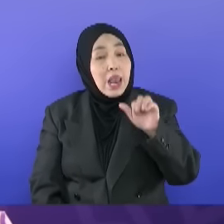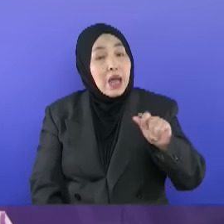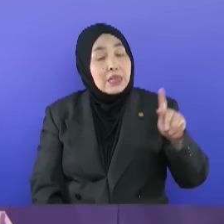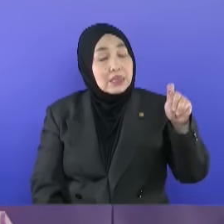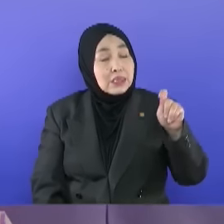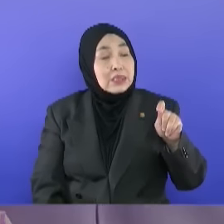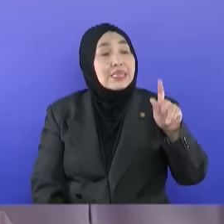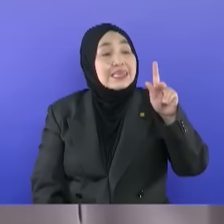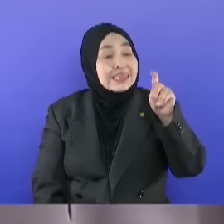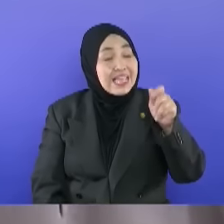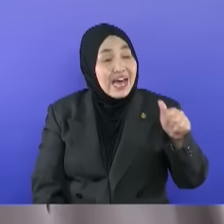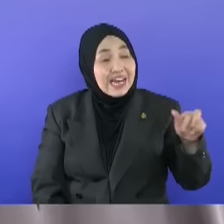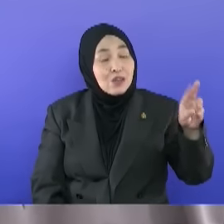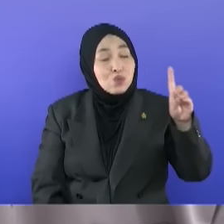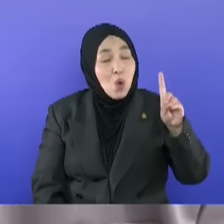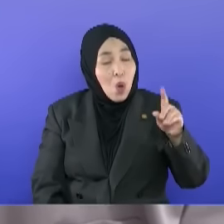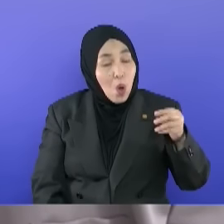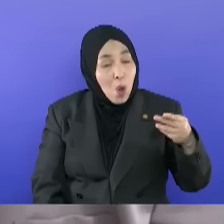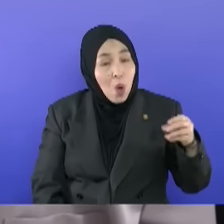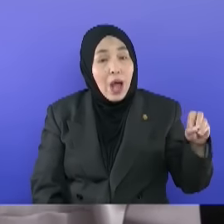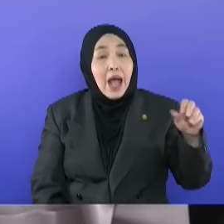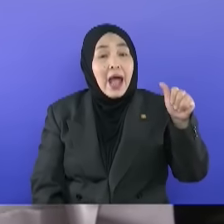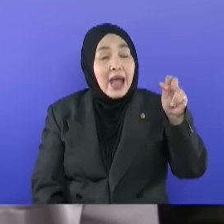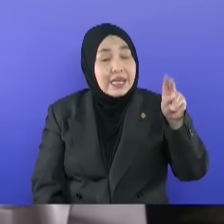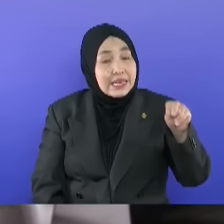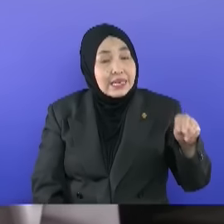Walan tardal